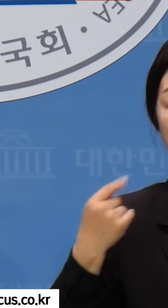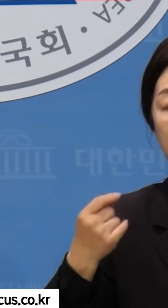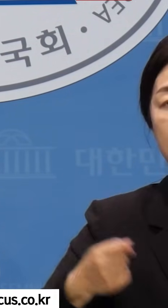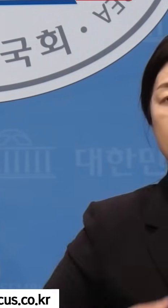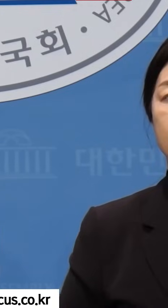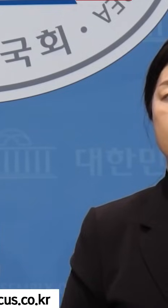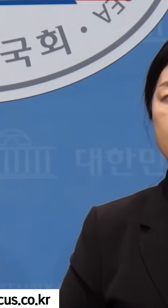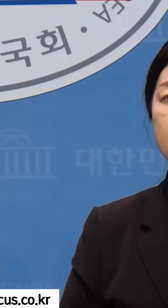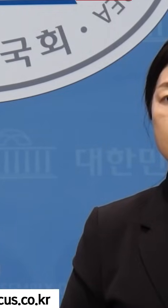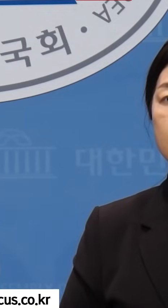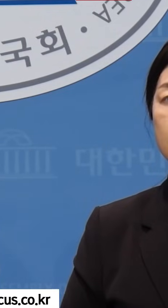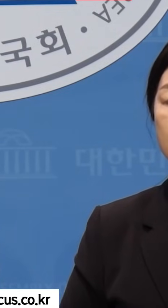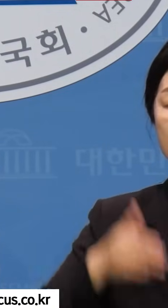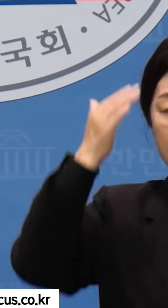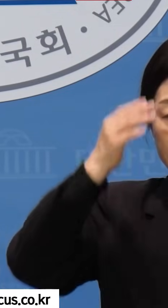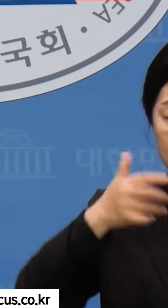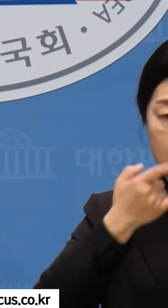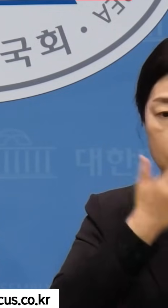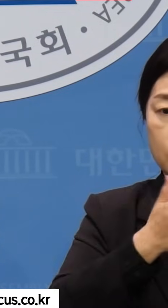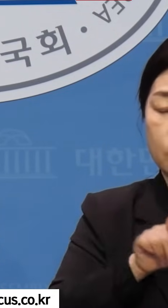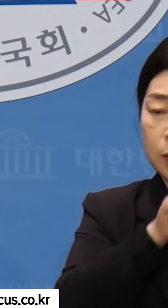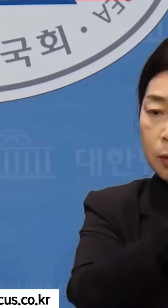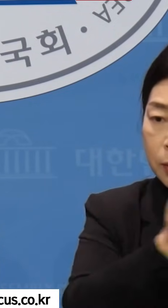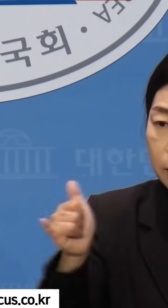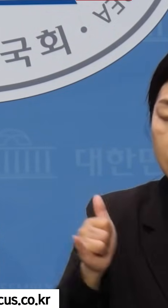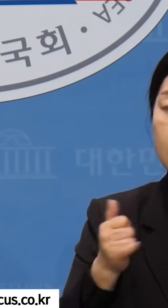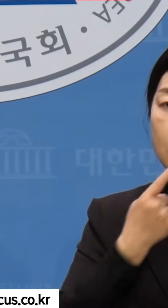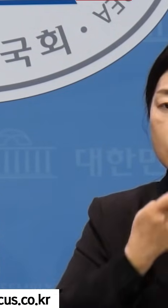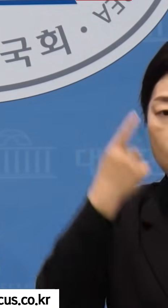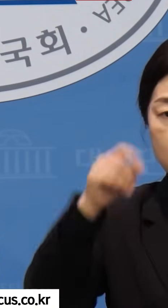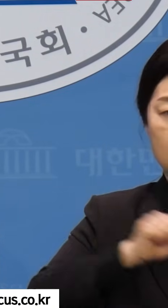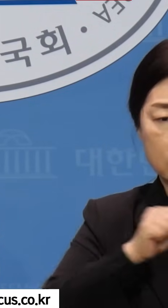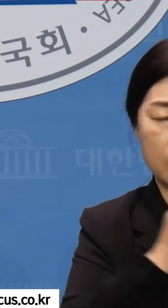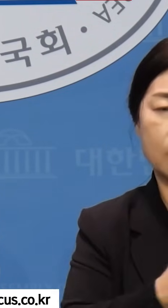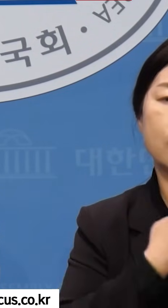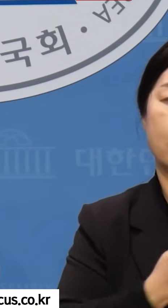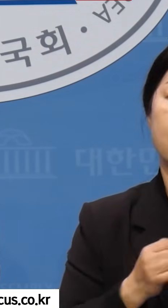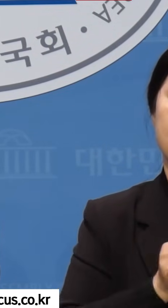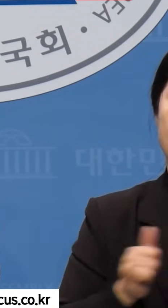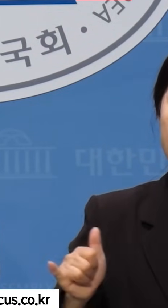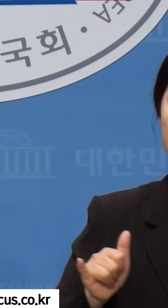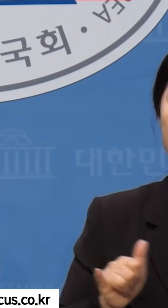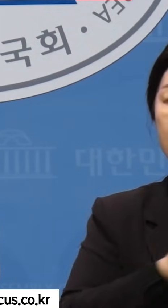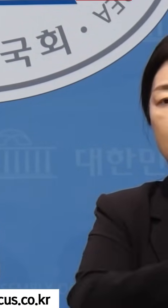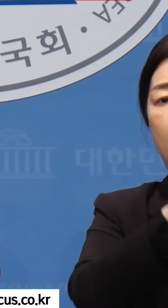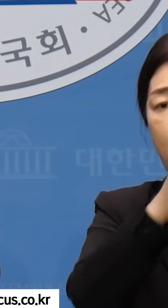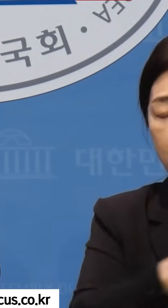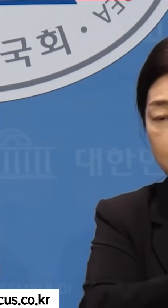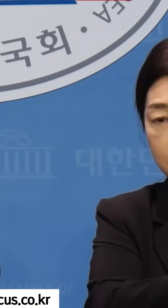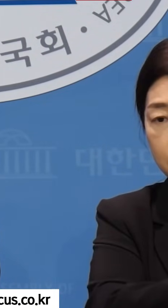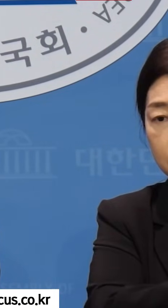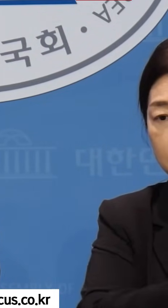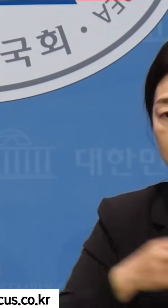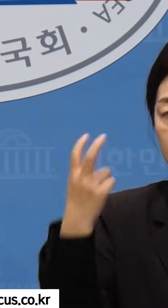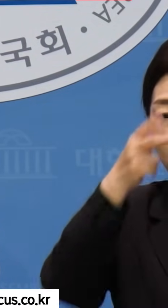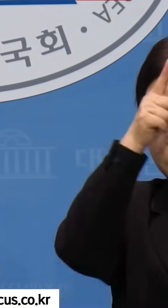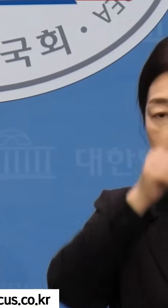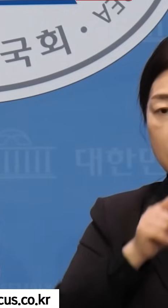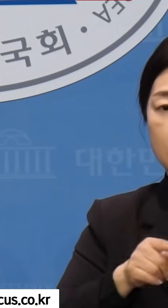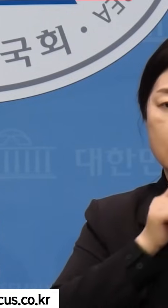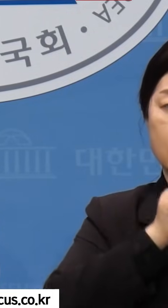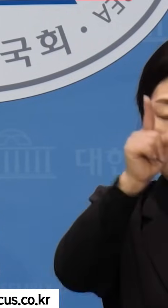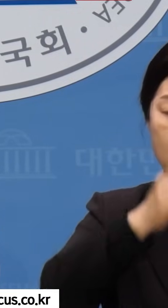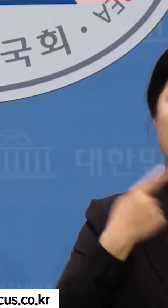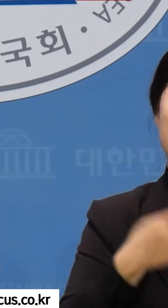평가한다. 대한민국 민주시민들의 촛불 전도사 안민석 국회의원에 대한 검찰의 기소를